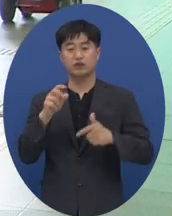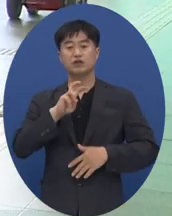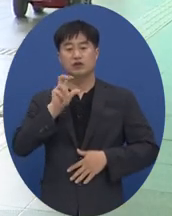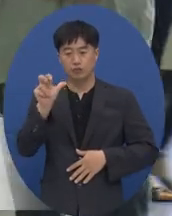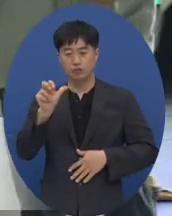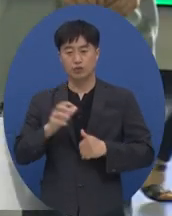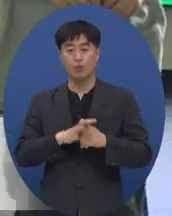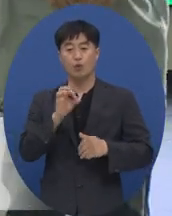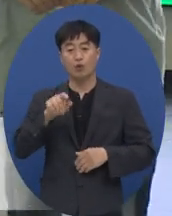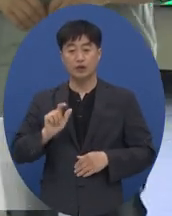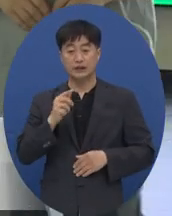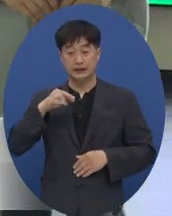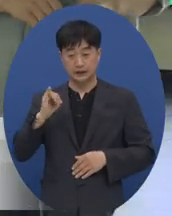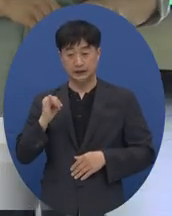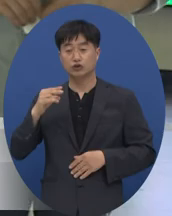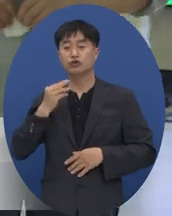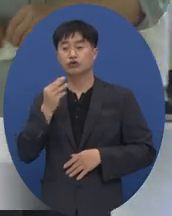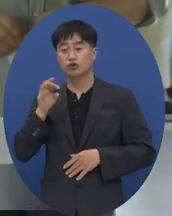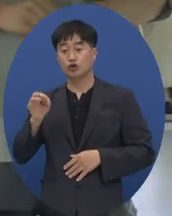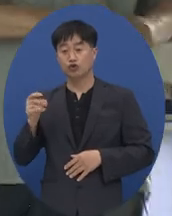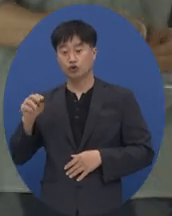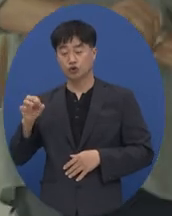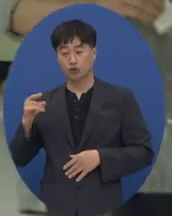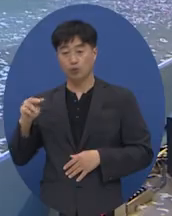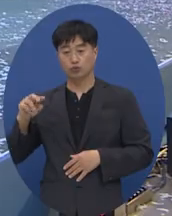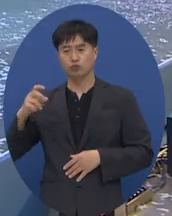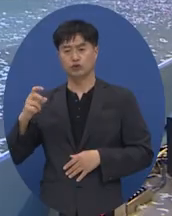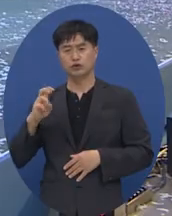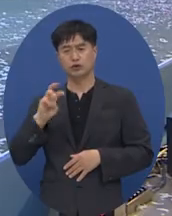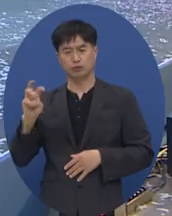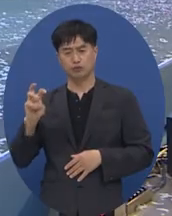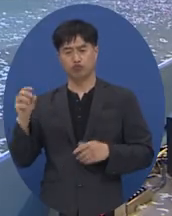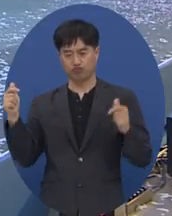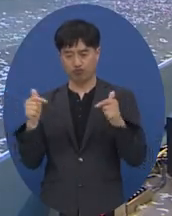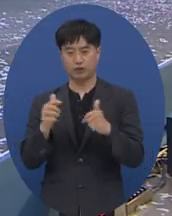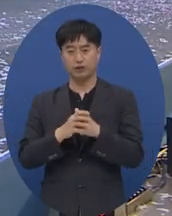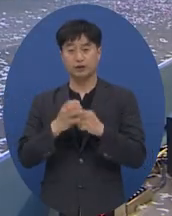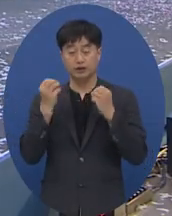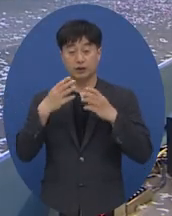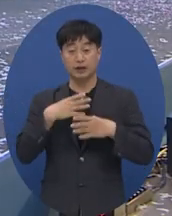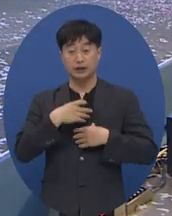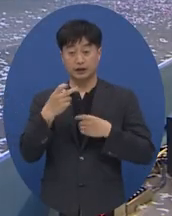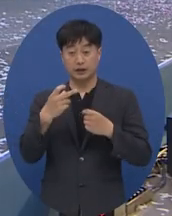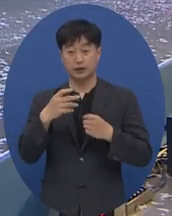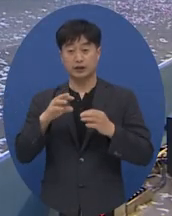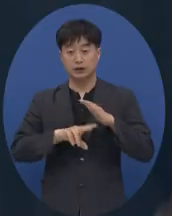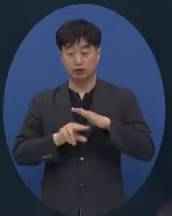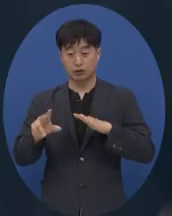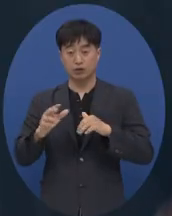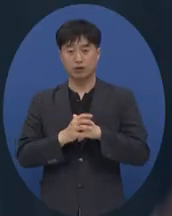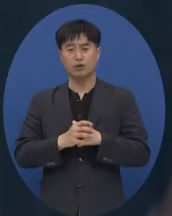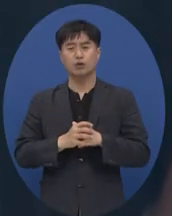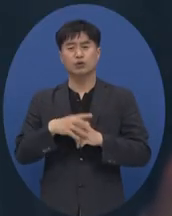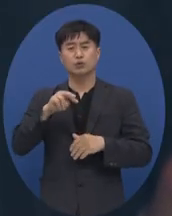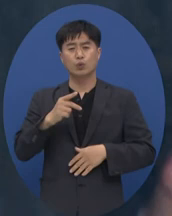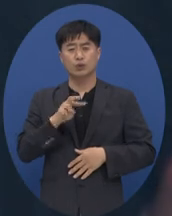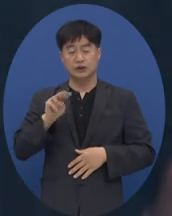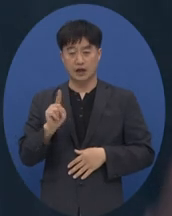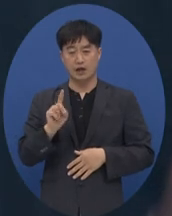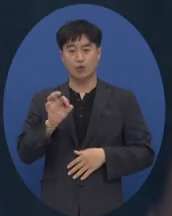이동 시간도 36분으로 크게 줄어듭니다. 또 신안산선 원시 시흥시청 구간에선 소사